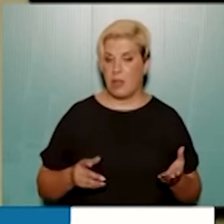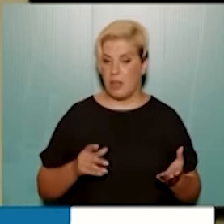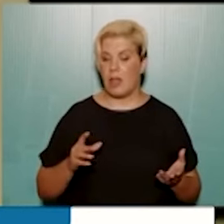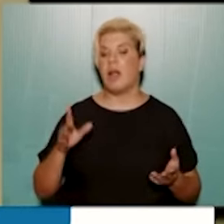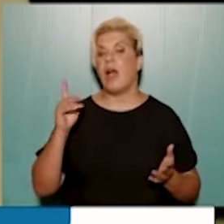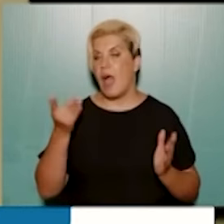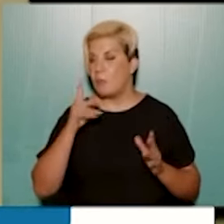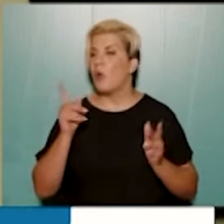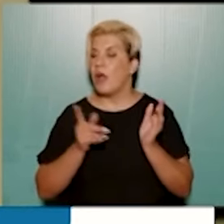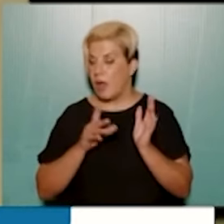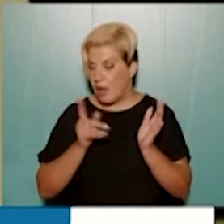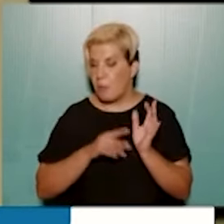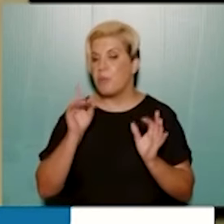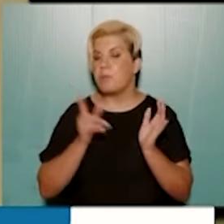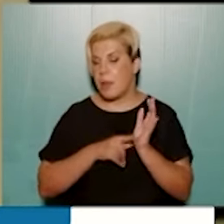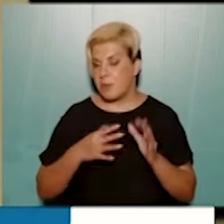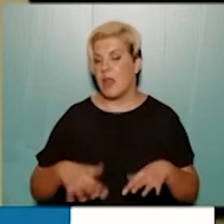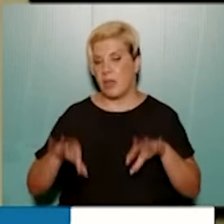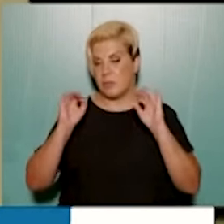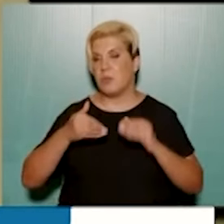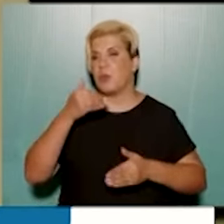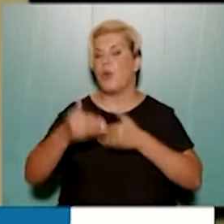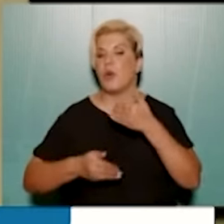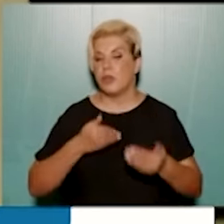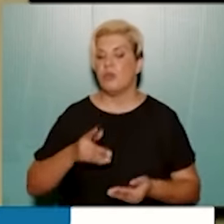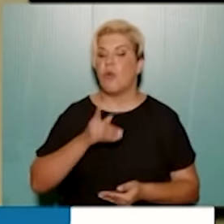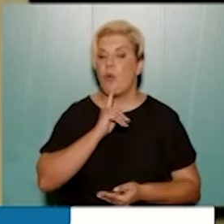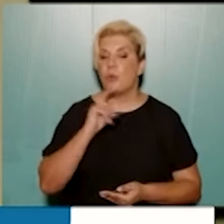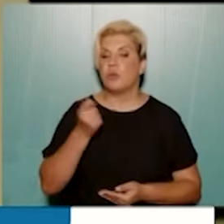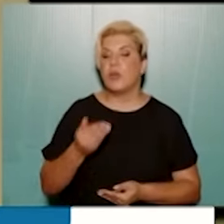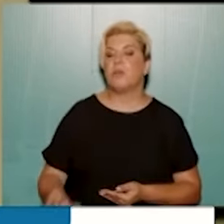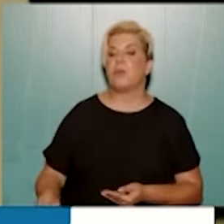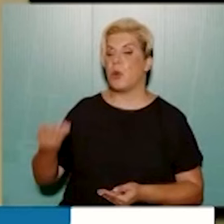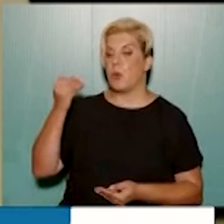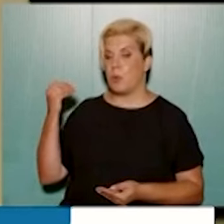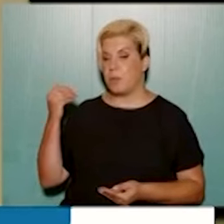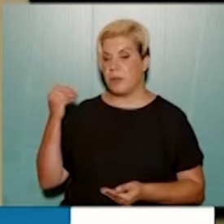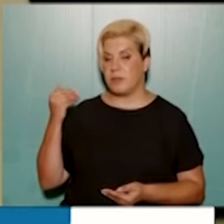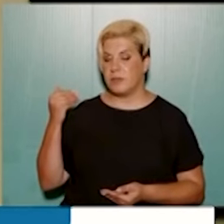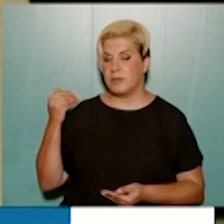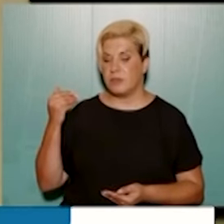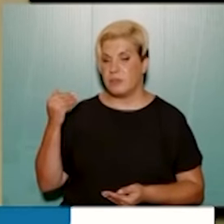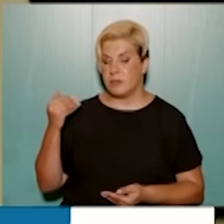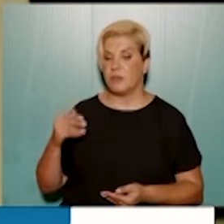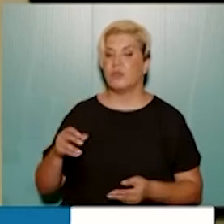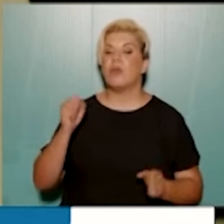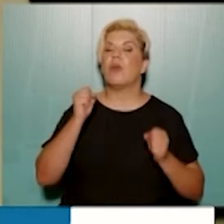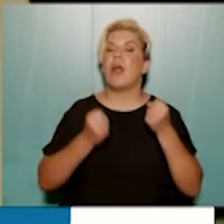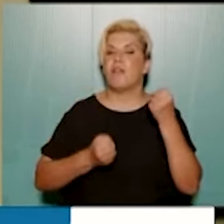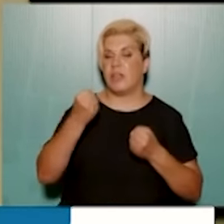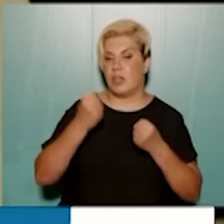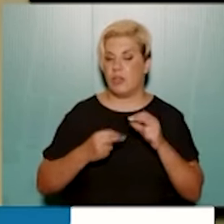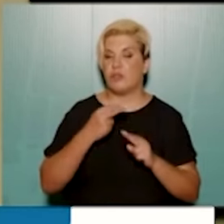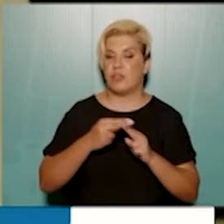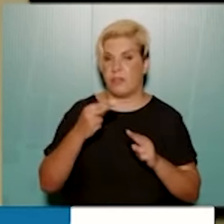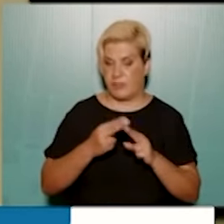πρέπει να ξεκινήσουν όλοι σιγά σιγά και προχωρούν, όπως κάναν και οι προηγούμενοι με τη συντήρηση των οχημάτων. Και όσον